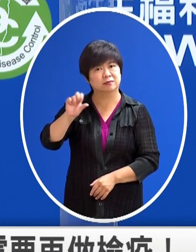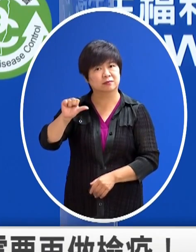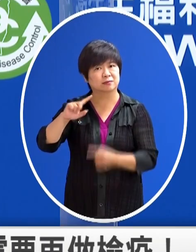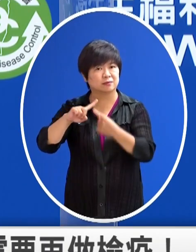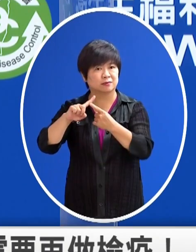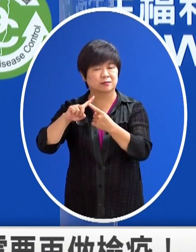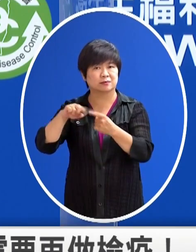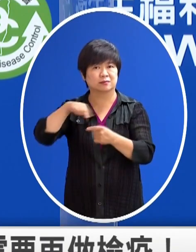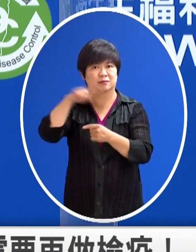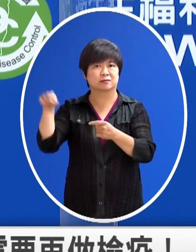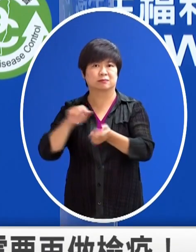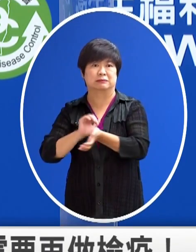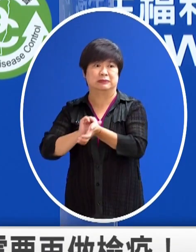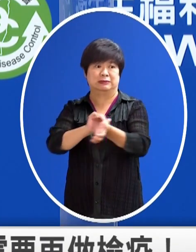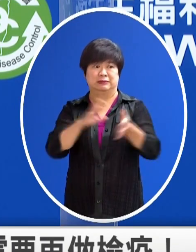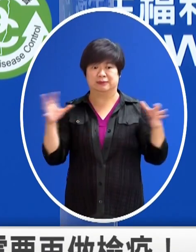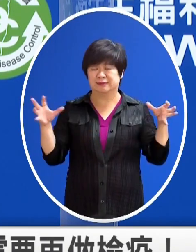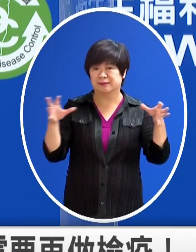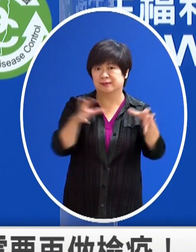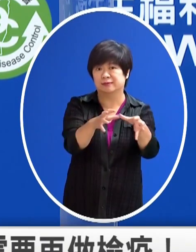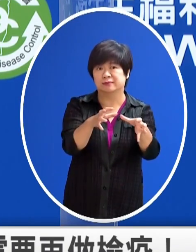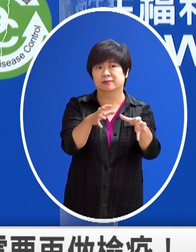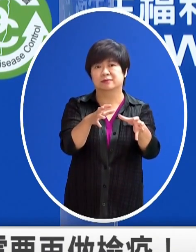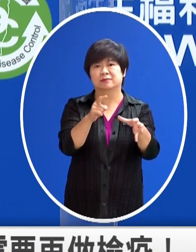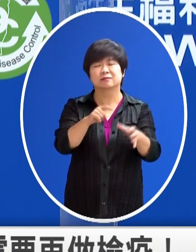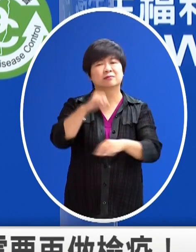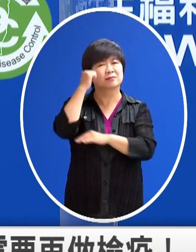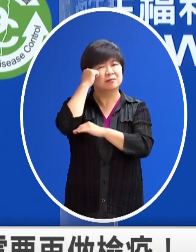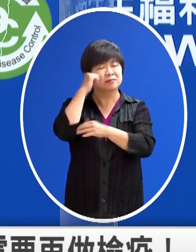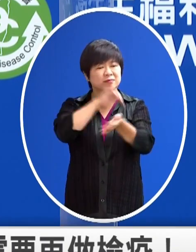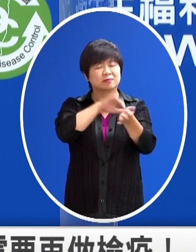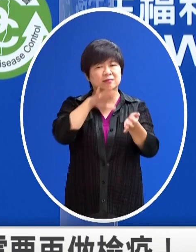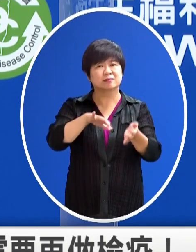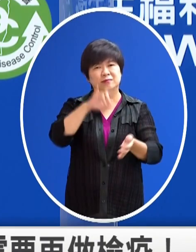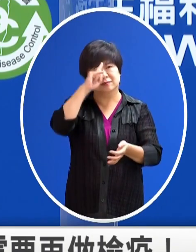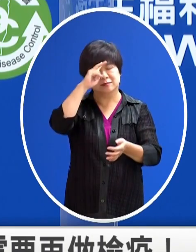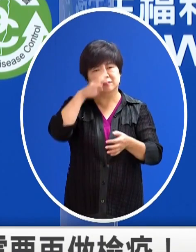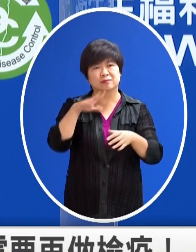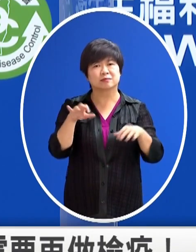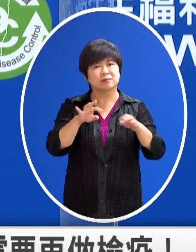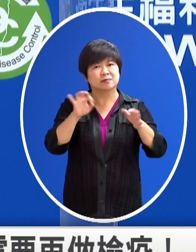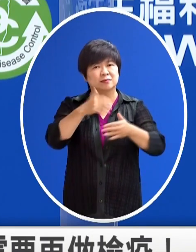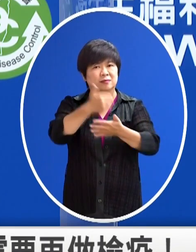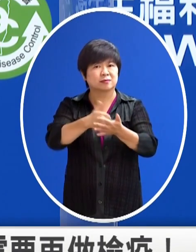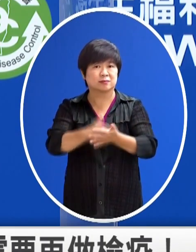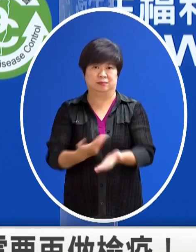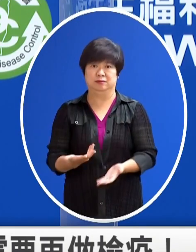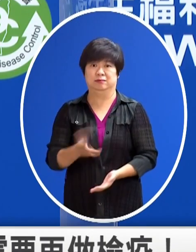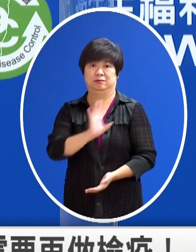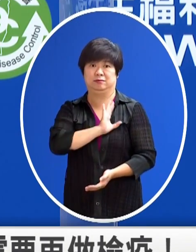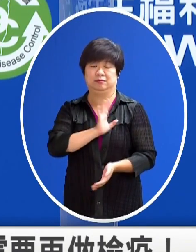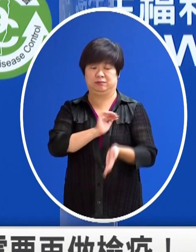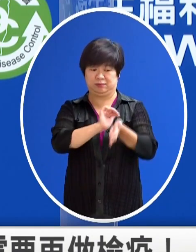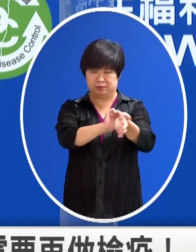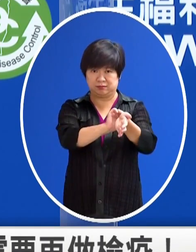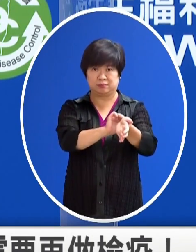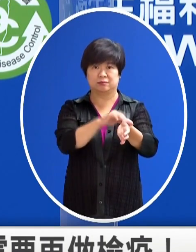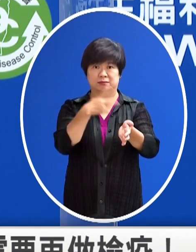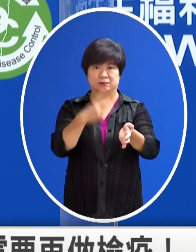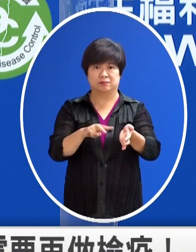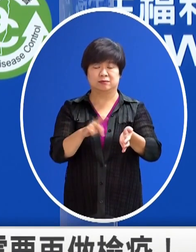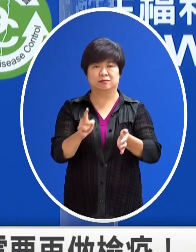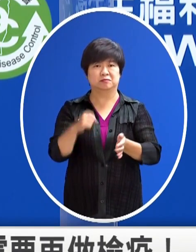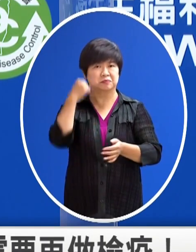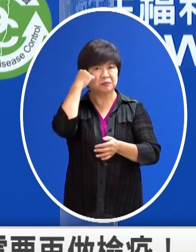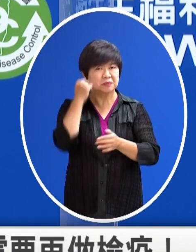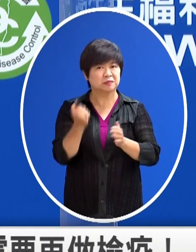12925人，哈，都挤到医院里面去，当然他们住院的天数一定会比较少。因为进到医院里面，那就开始做住院的准